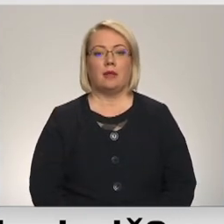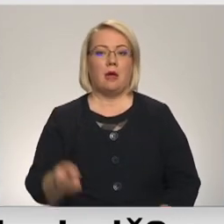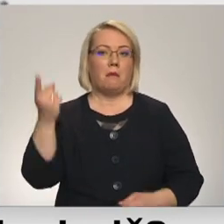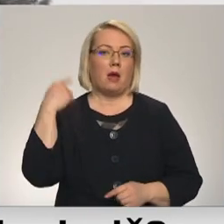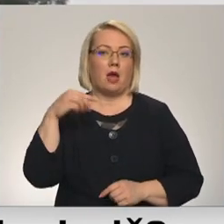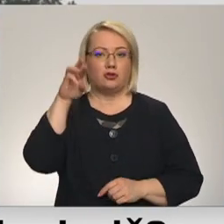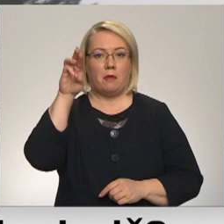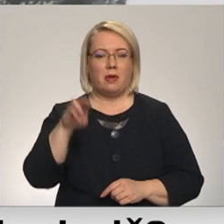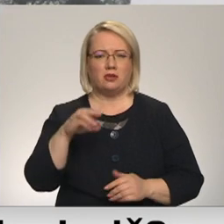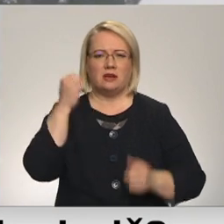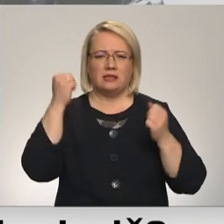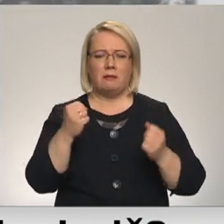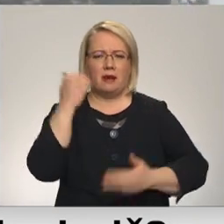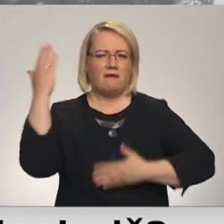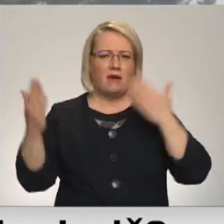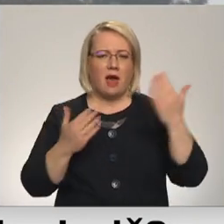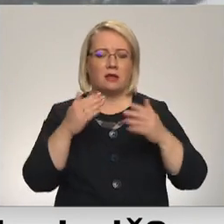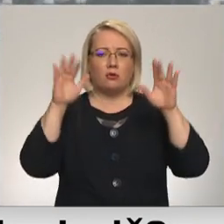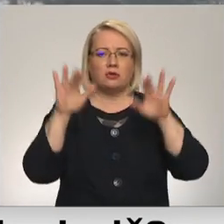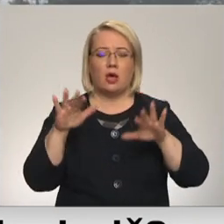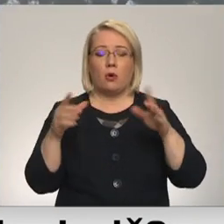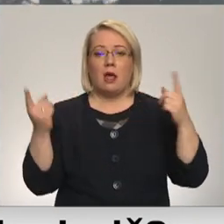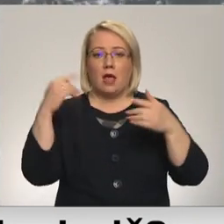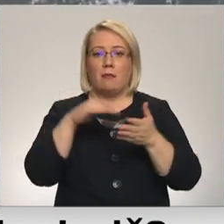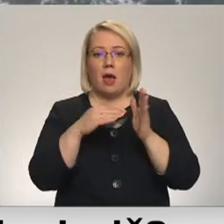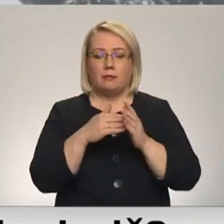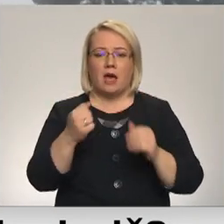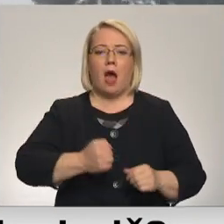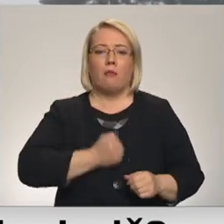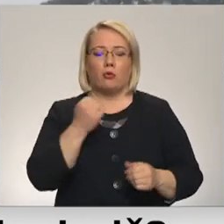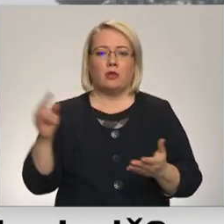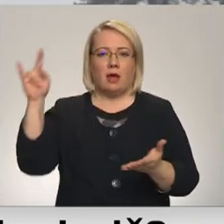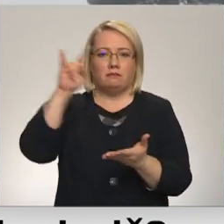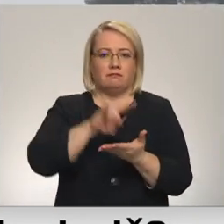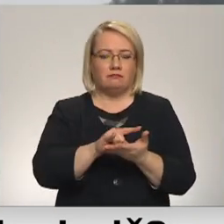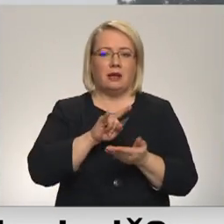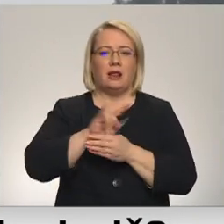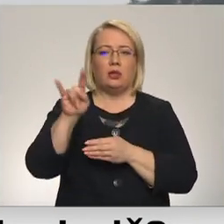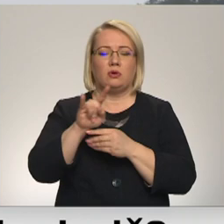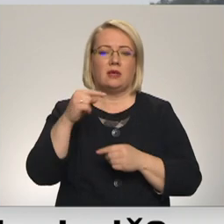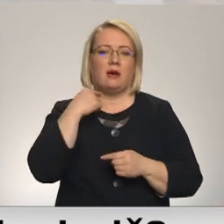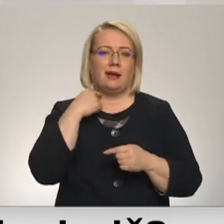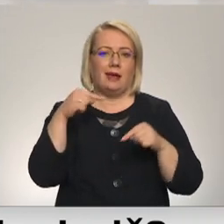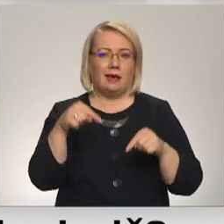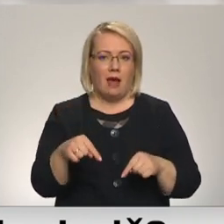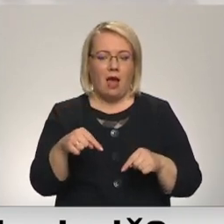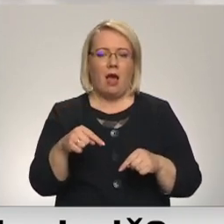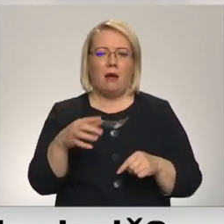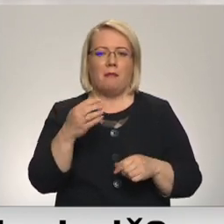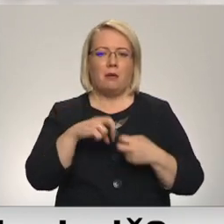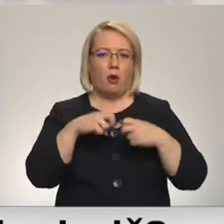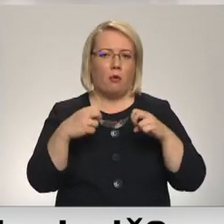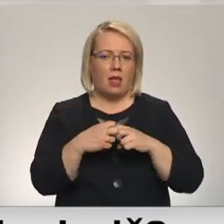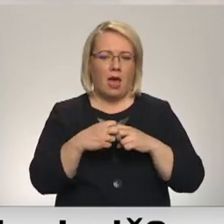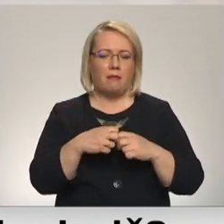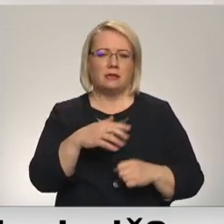Aizvadītā mēneša vētras un sniegotie laikapstākļi, kas apgrūtināja lidmašīnu nosēšanos starptautiskajā lidostā Rīga, sagādāja galvas sāpes